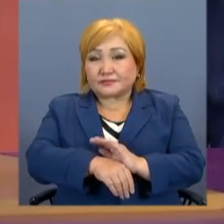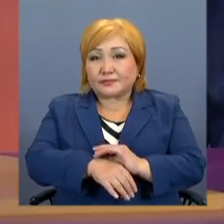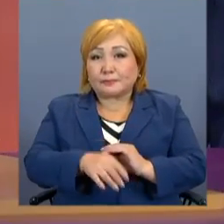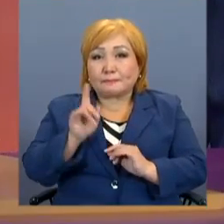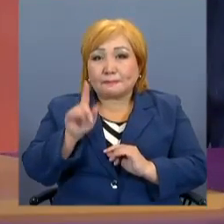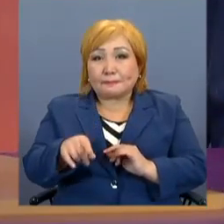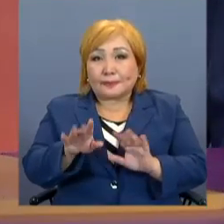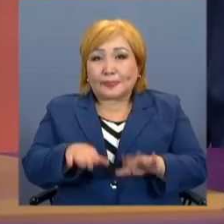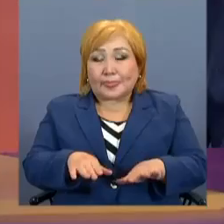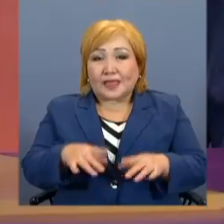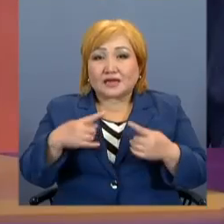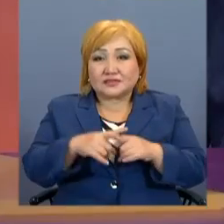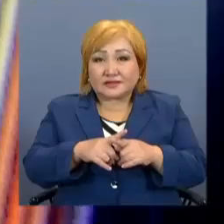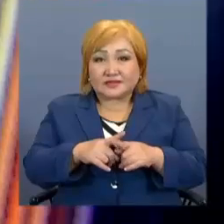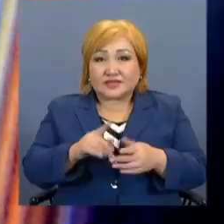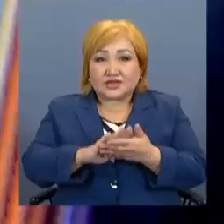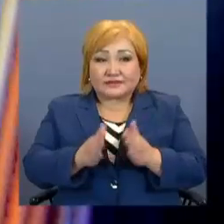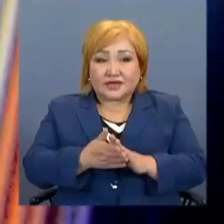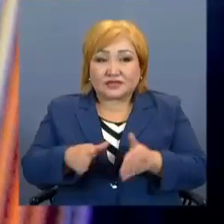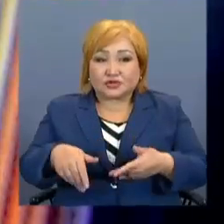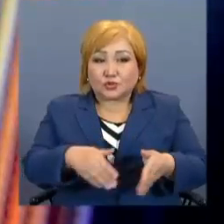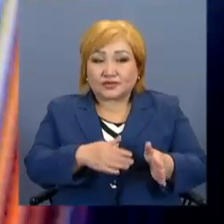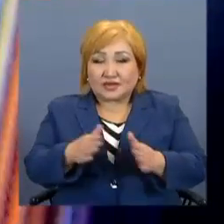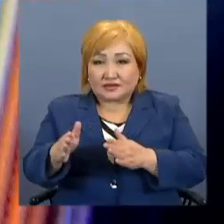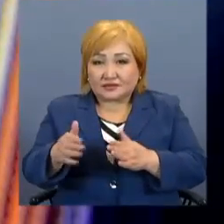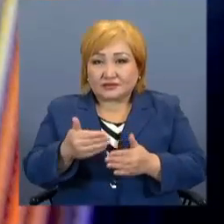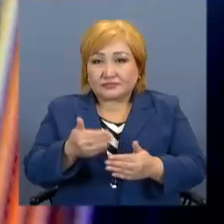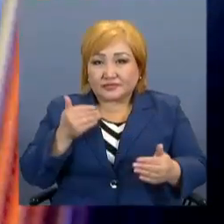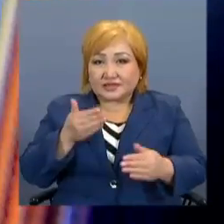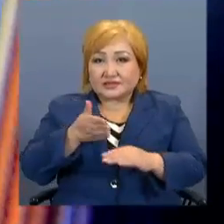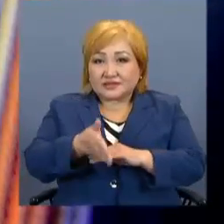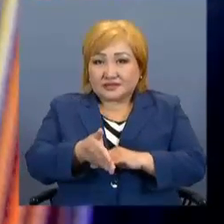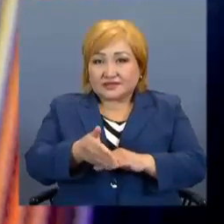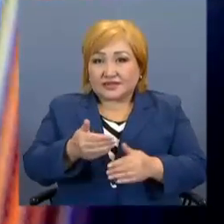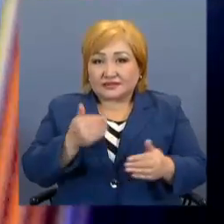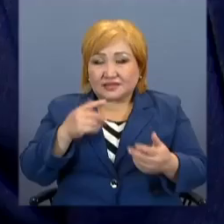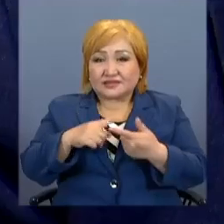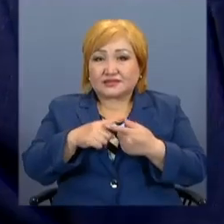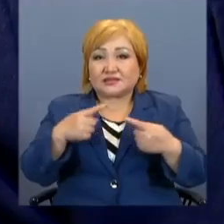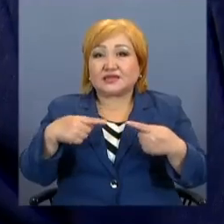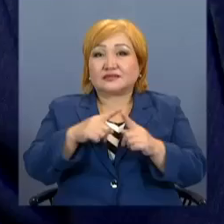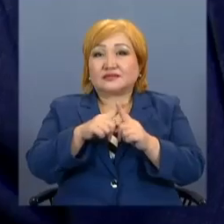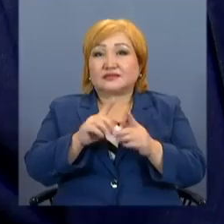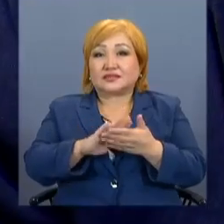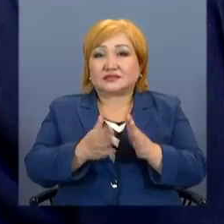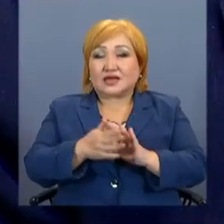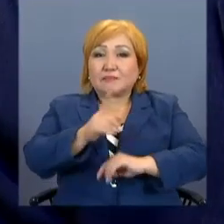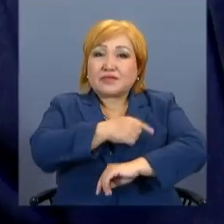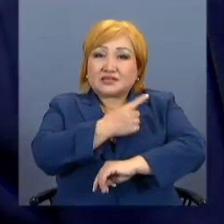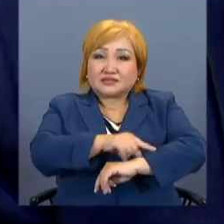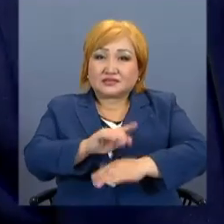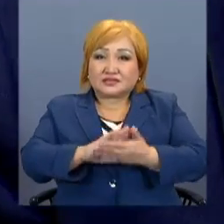жолда жаңағы техникалық жағдайын, рейс алдындағы техникалық жағдайын, медициналық жағдайын,